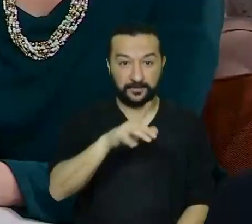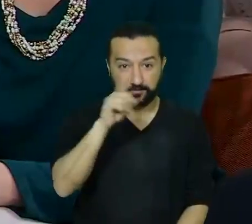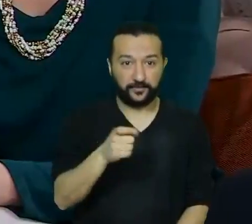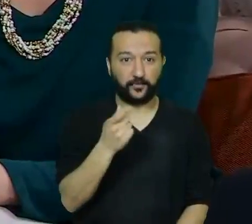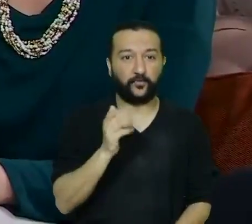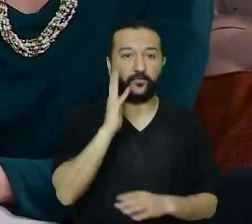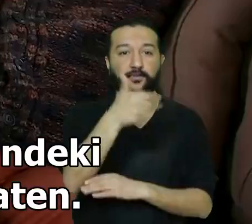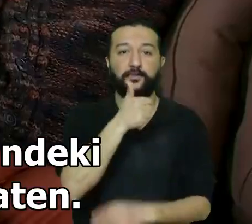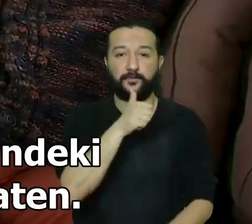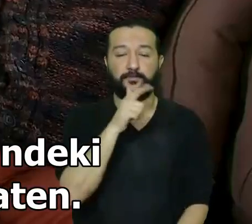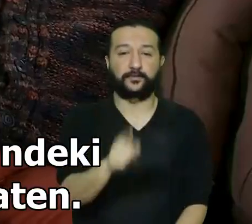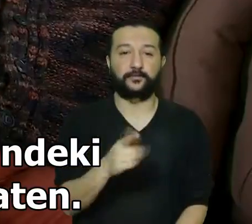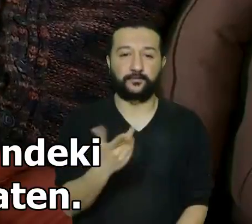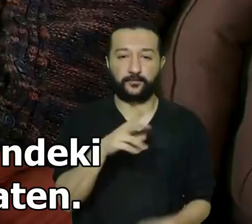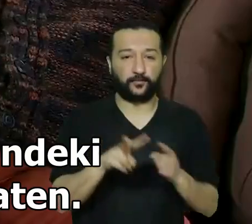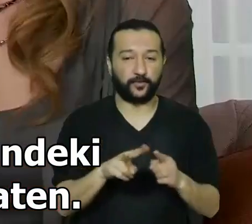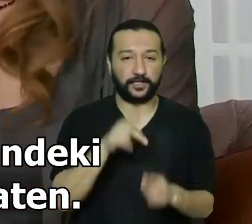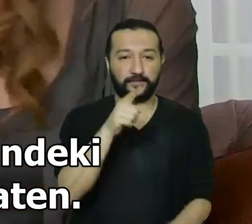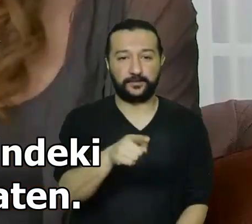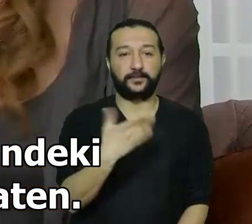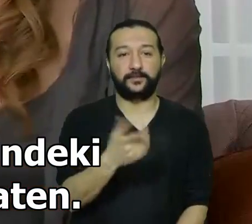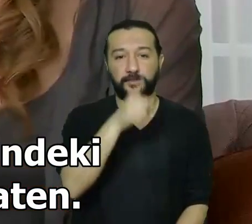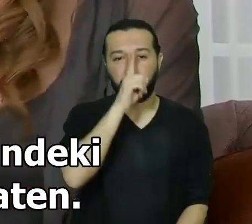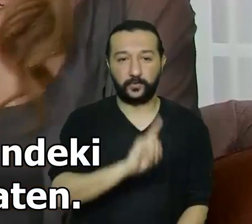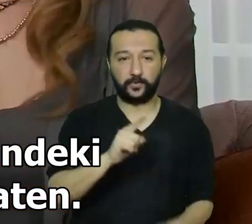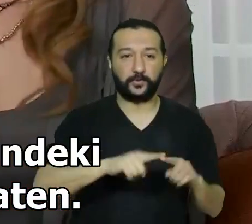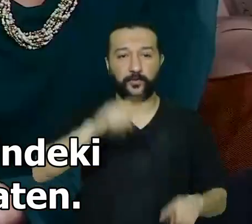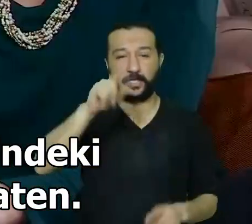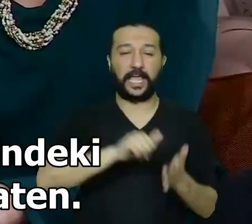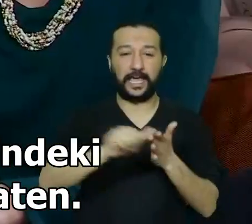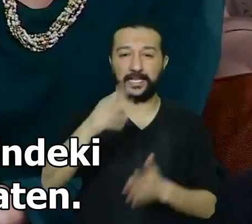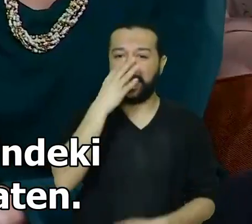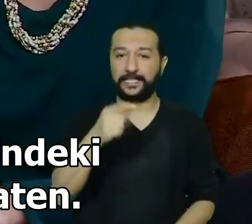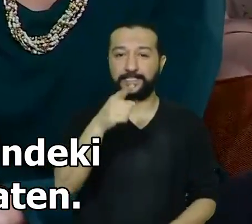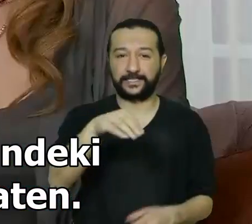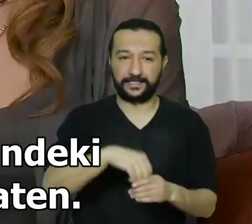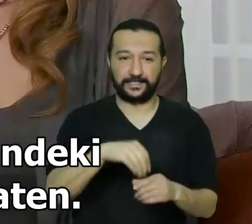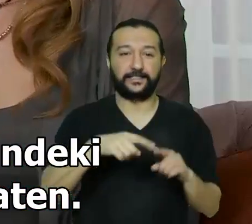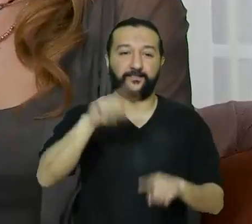5.000 çok fazla baba. Ya Nurhancığım 100 liranın üzerindeki her meblağ senin